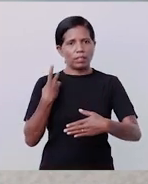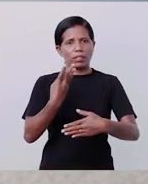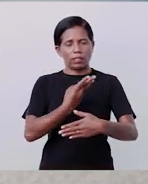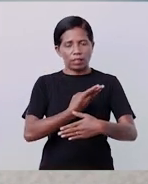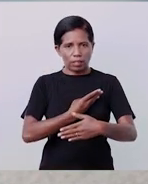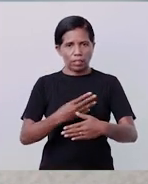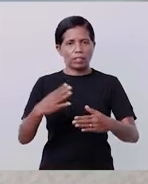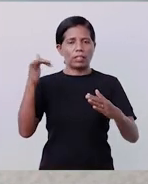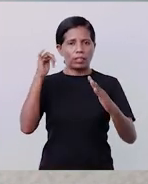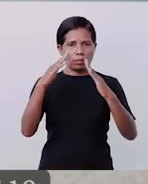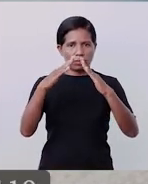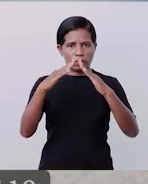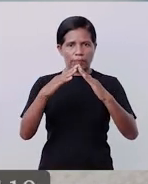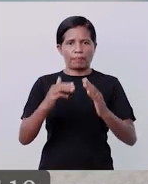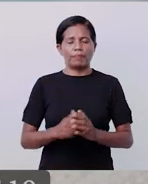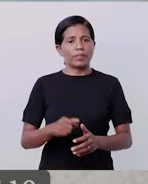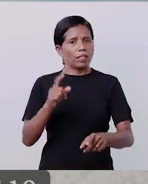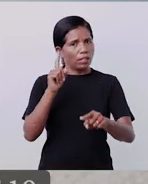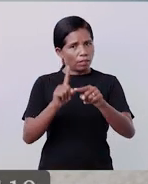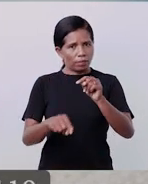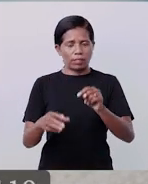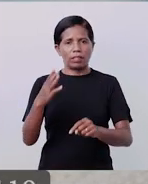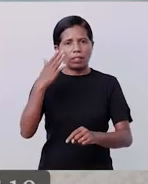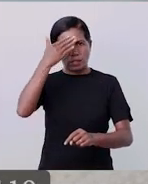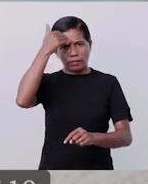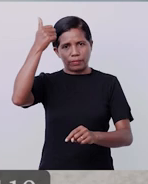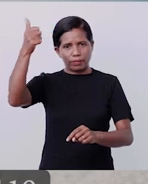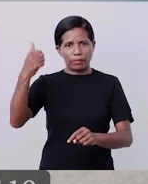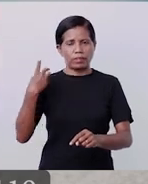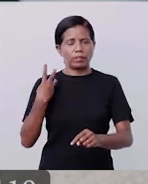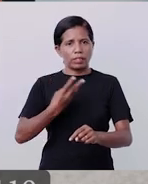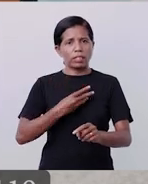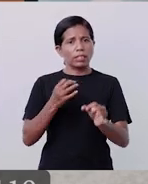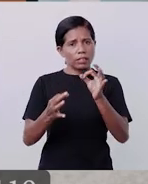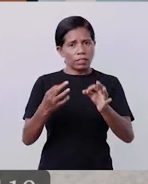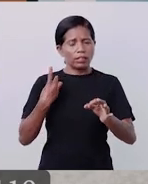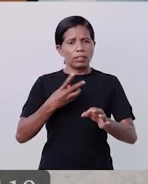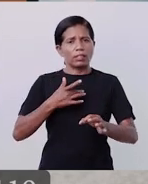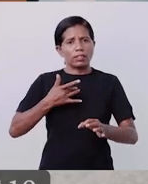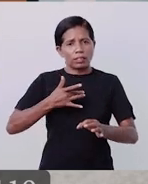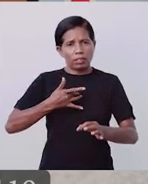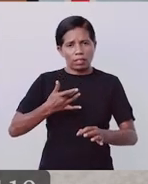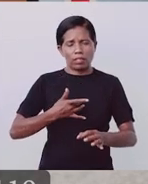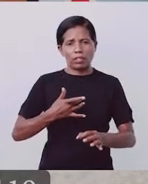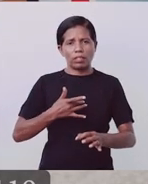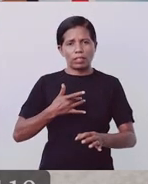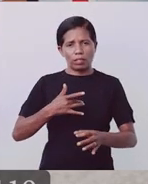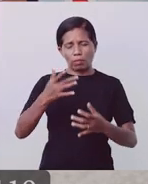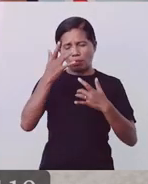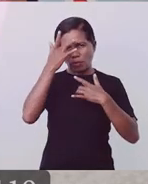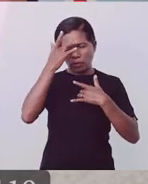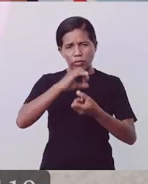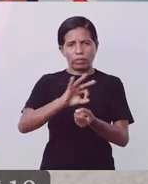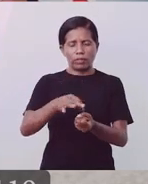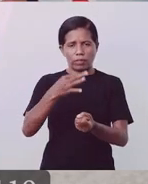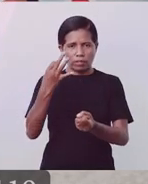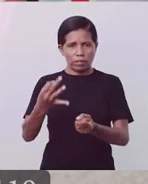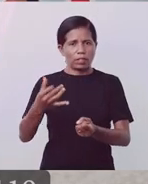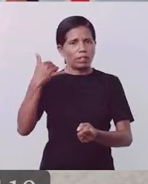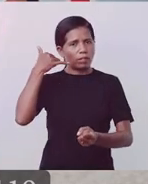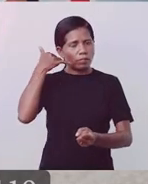itania helafating. Nola bele haluha, kari kita senti mora so sintomas COVID-19, liga ba